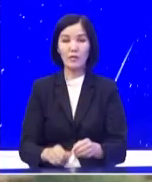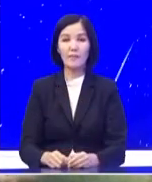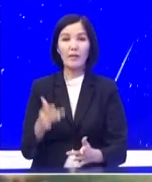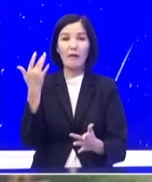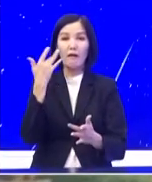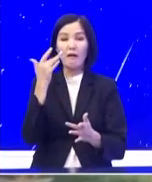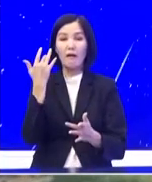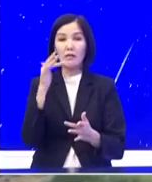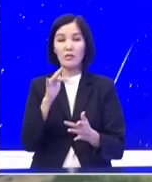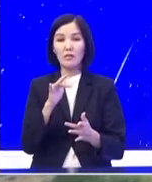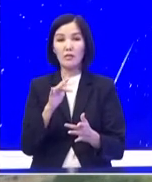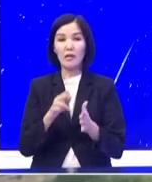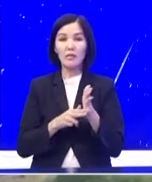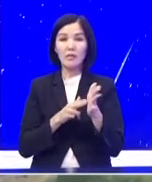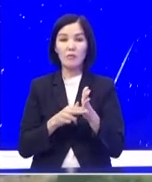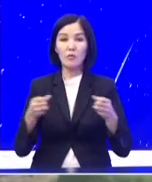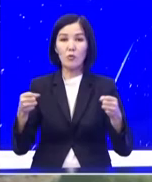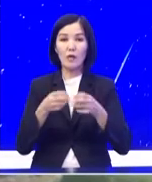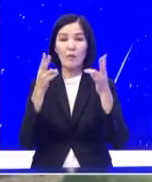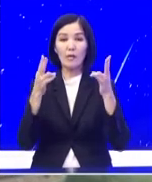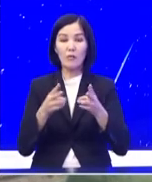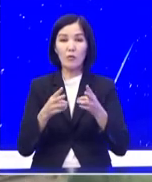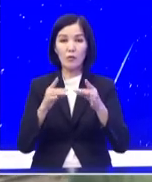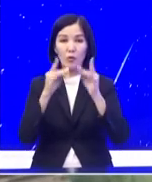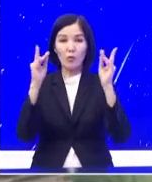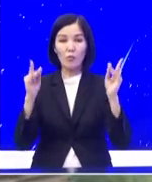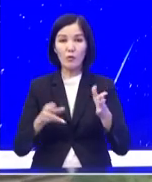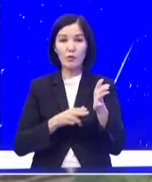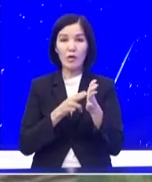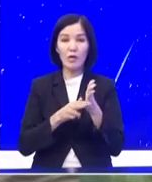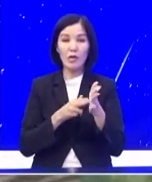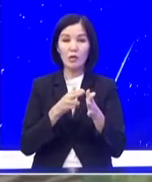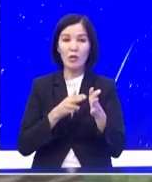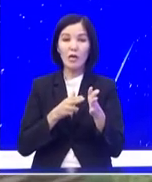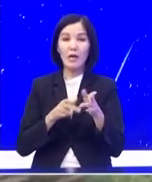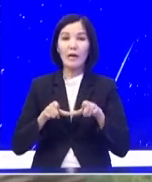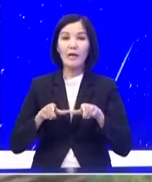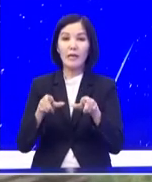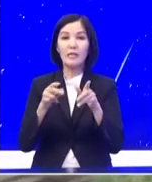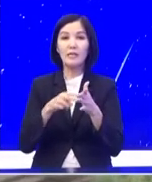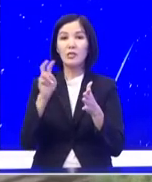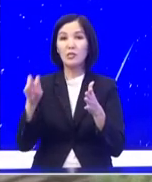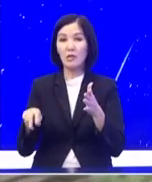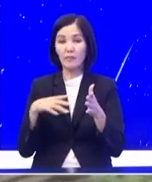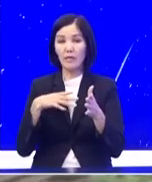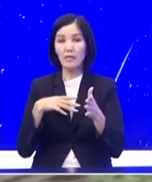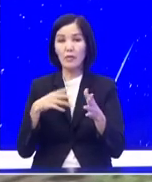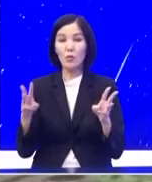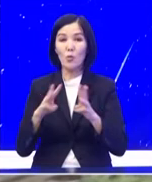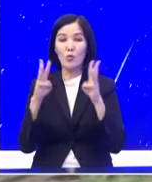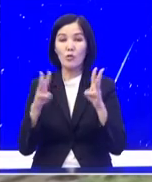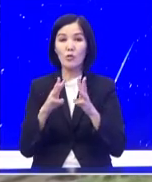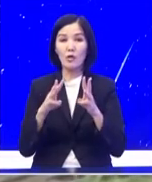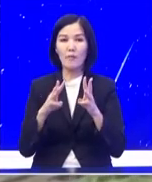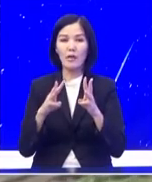Ақштың Аризона штатында темір жол апаты болды. Көпірісінен өтіп бара жатқан пойыз шойын жолдан шығып кеткен. Салдарынан оқиға орнында өрт шығып, қою